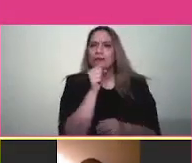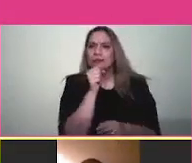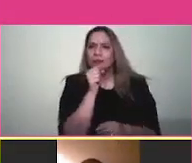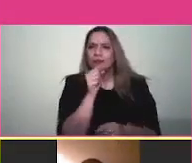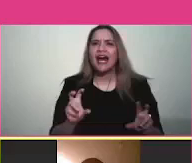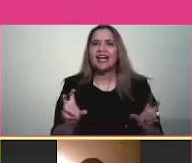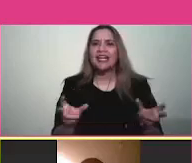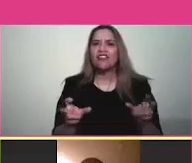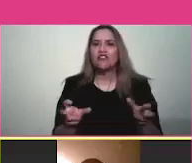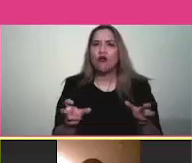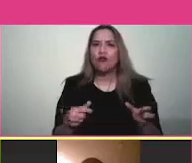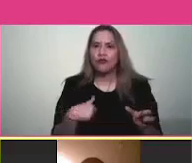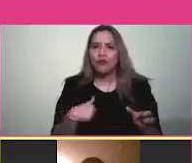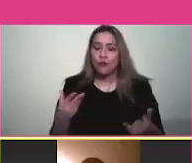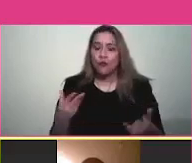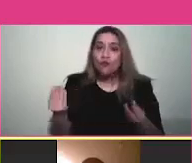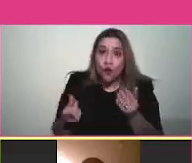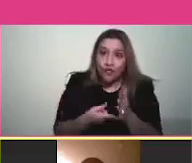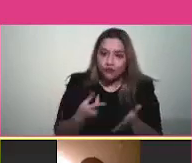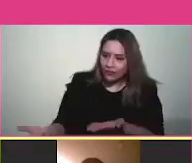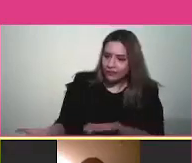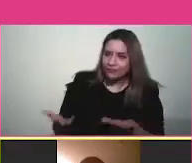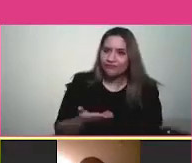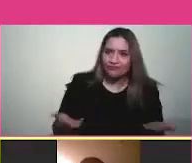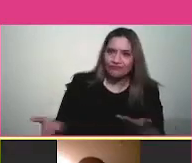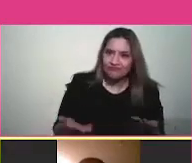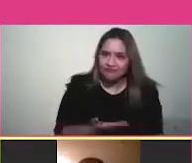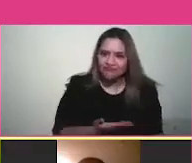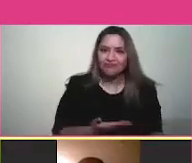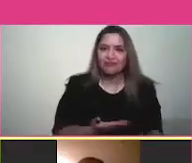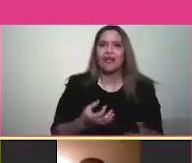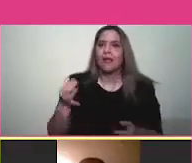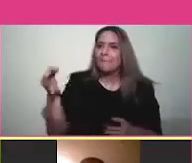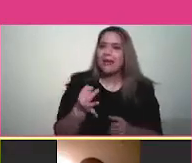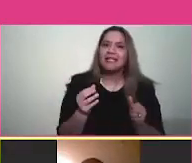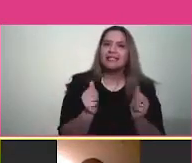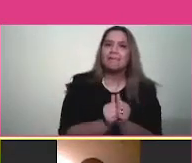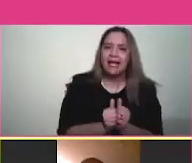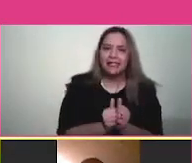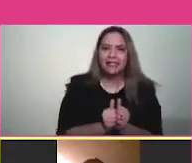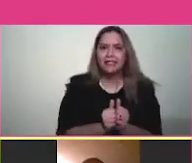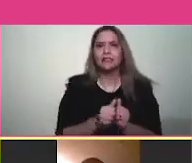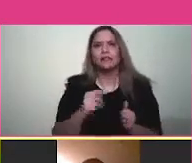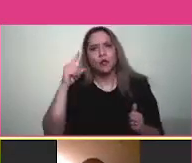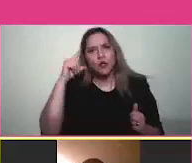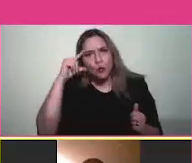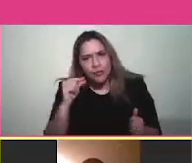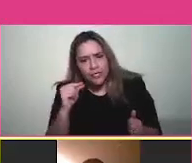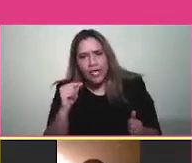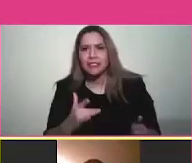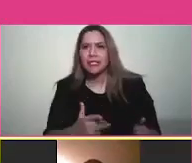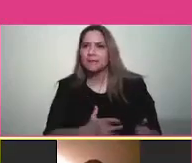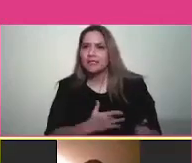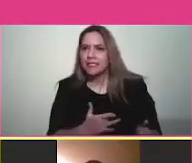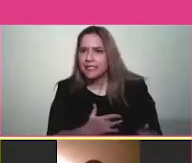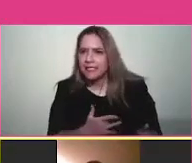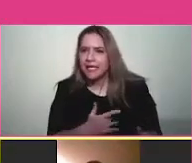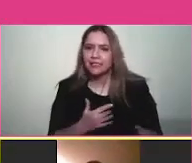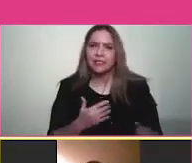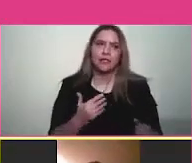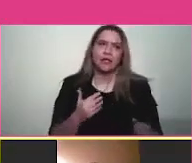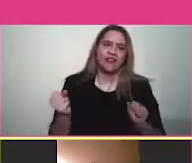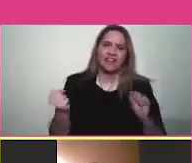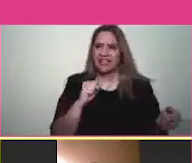την χαρά και έχω υποδεχτεί πολλές φορές παιδιά μέσα από τα best buddies με νοητικές και ψυχικές